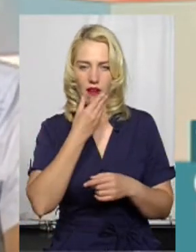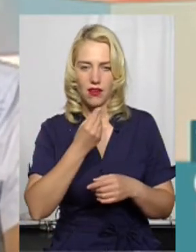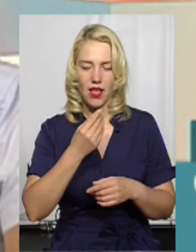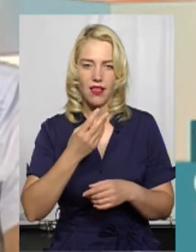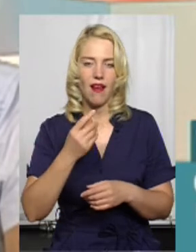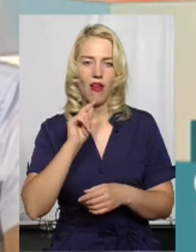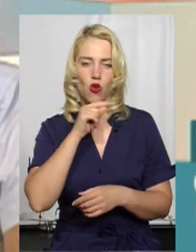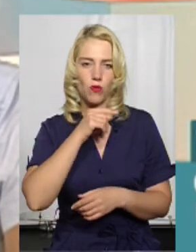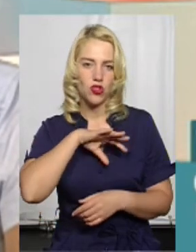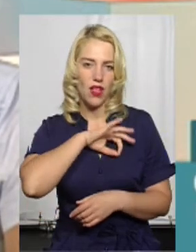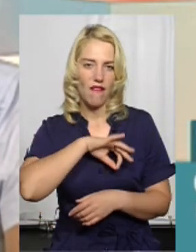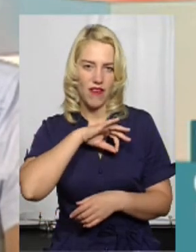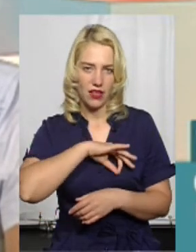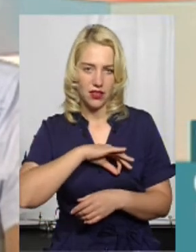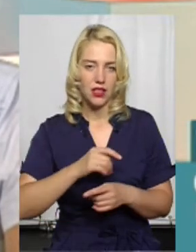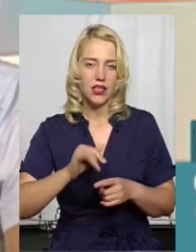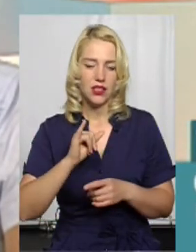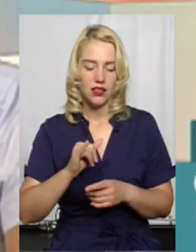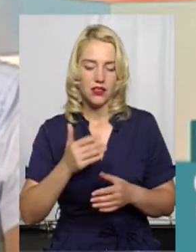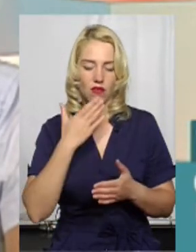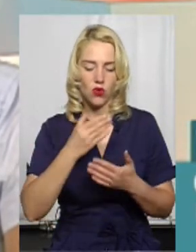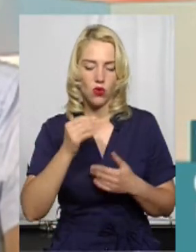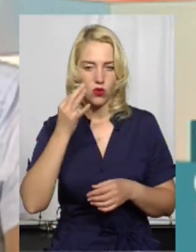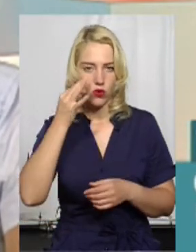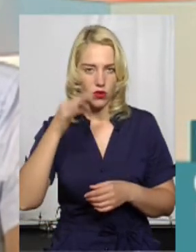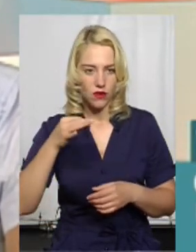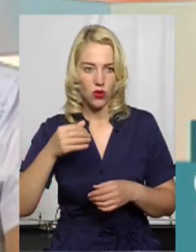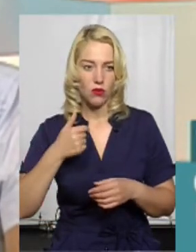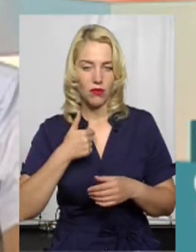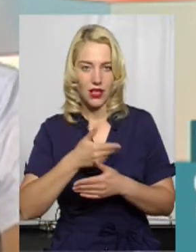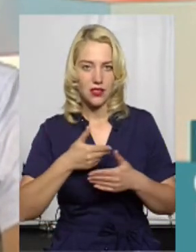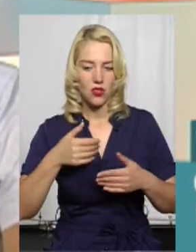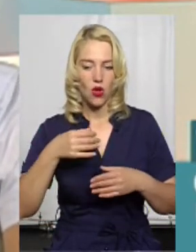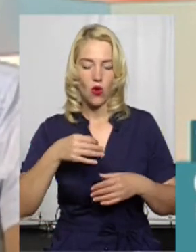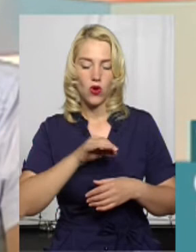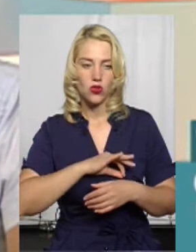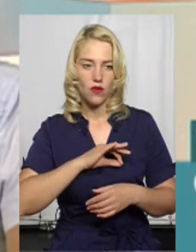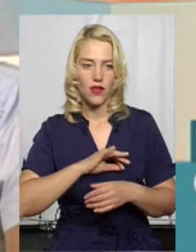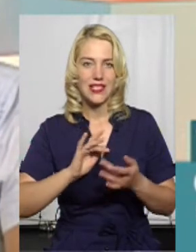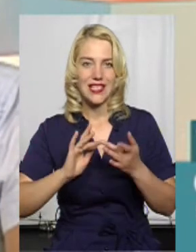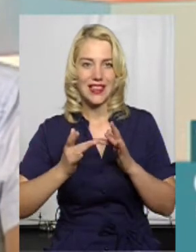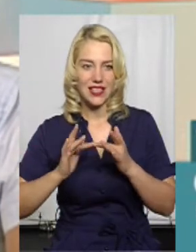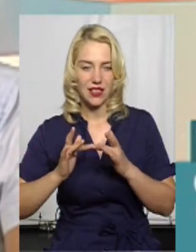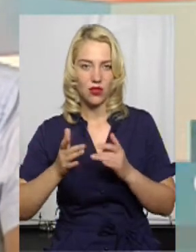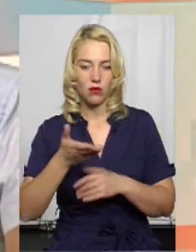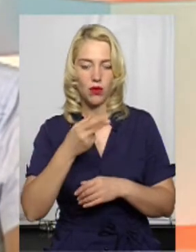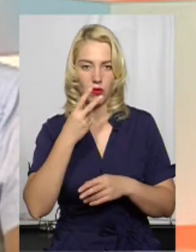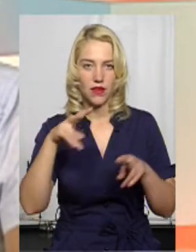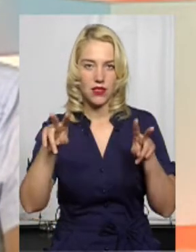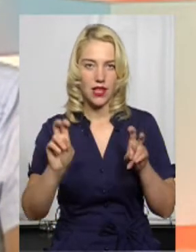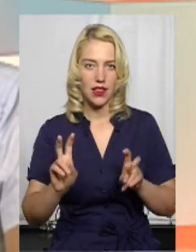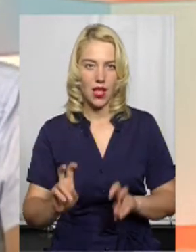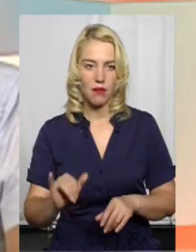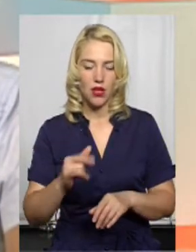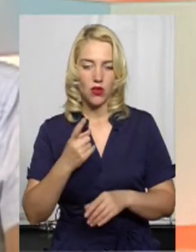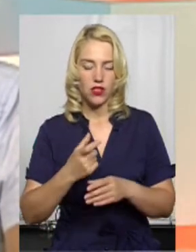ефект. Із свого досвіду, звичайно, ми скористувалися інтернетом, ми подивилися теми, і